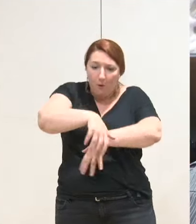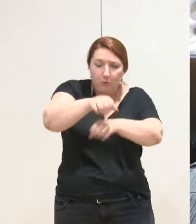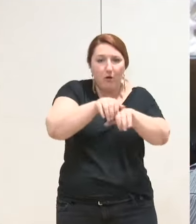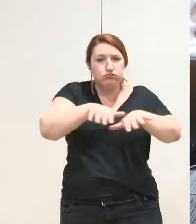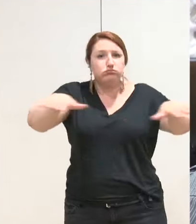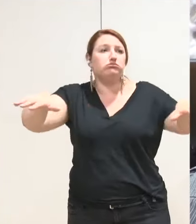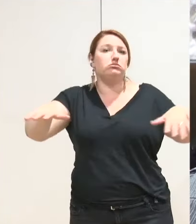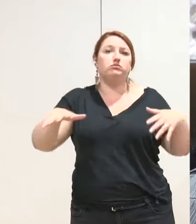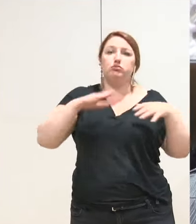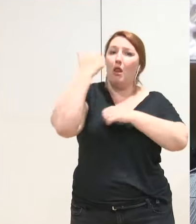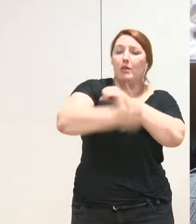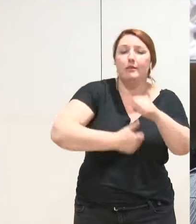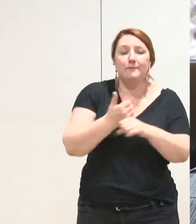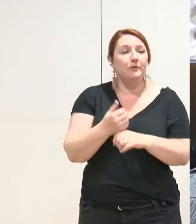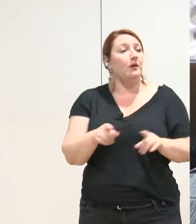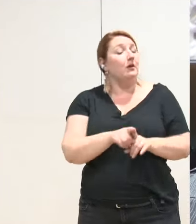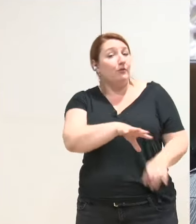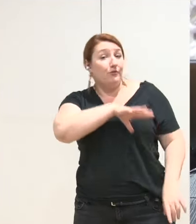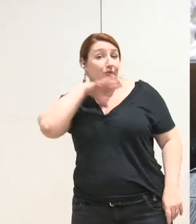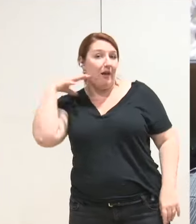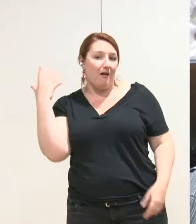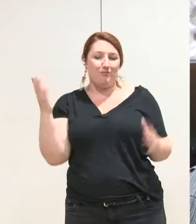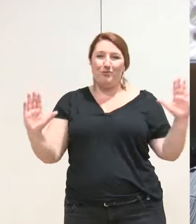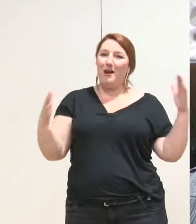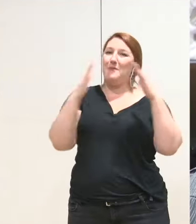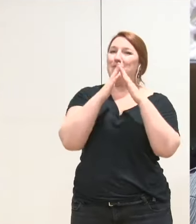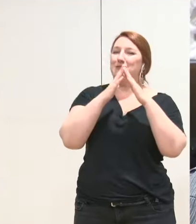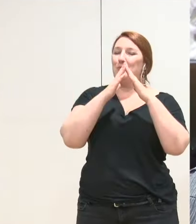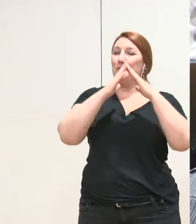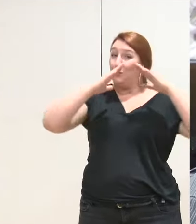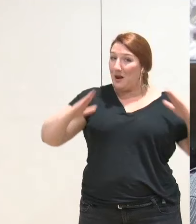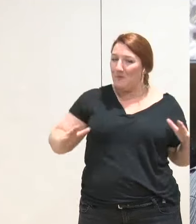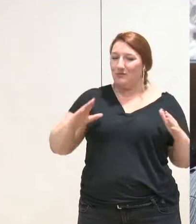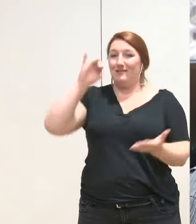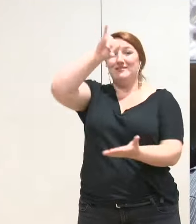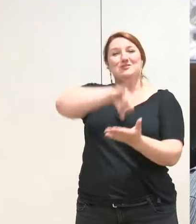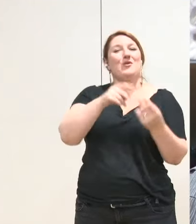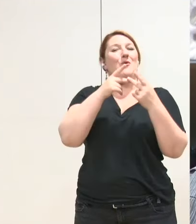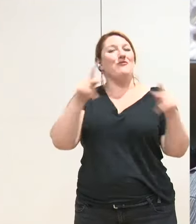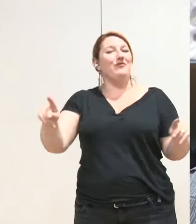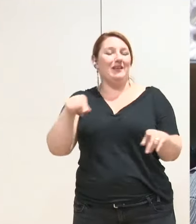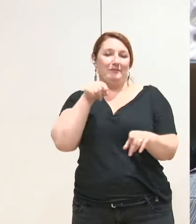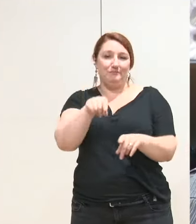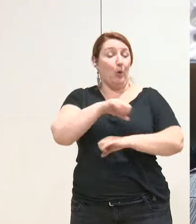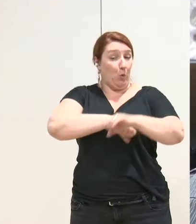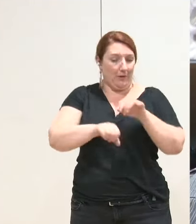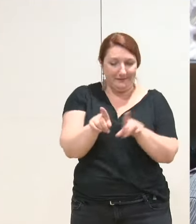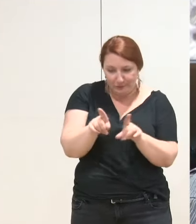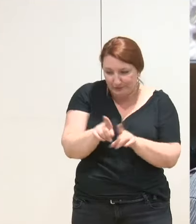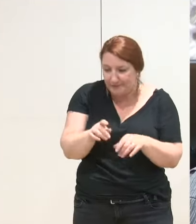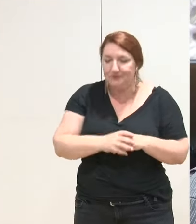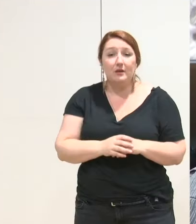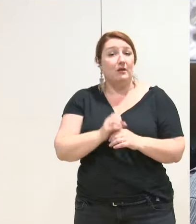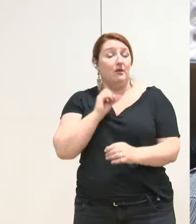dont nous sommes très fiers la Maison de la Montagne elle est installée en centrre-eville elle a une vocation d'accueil d'information